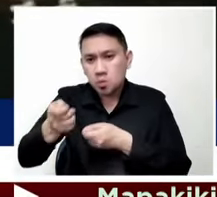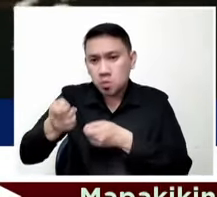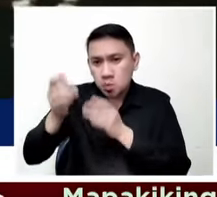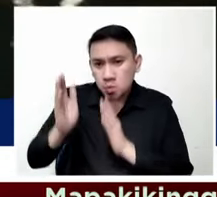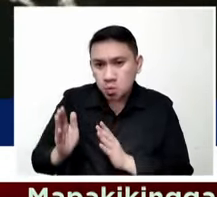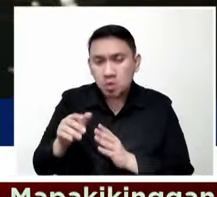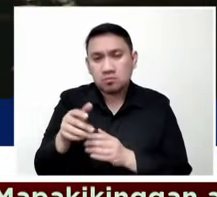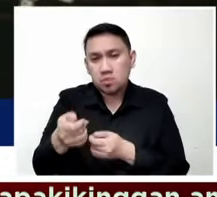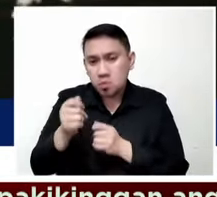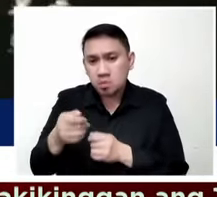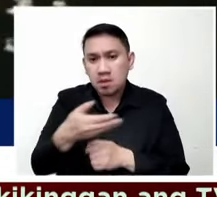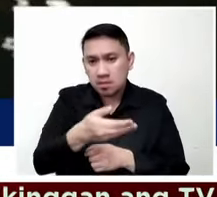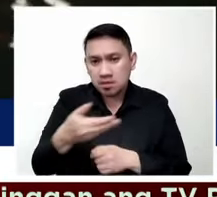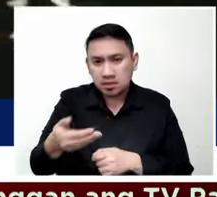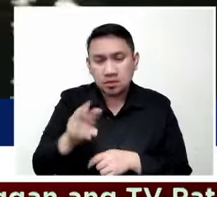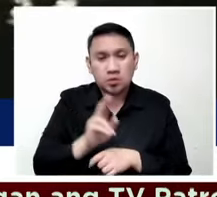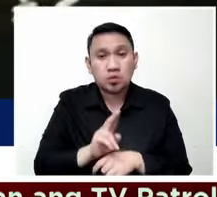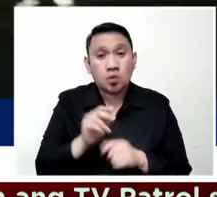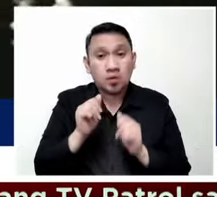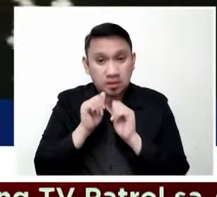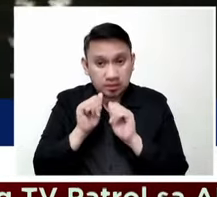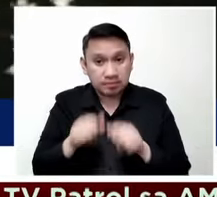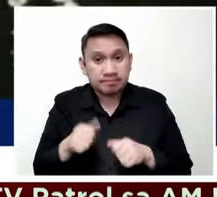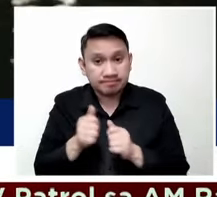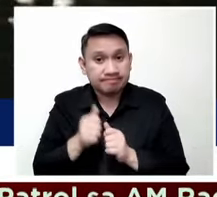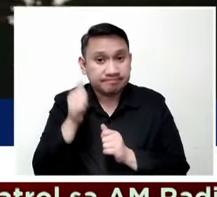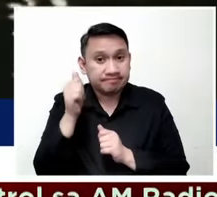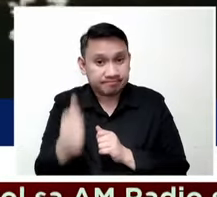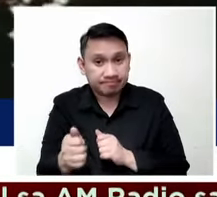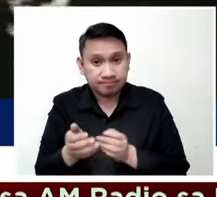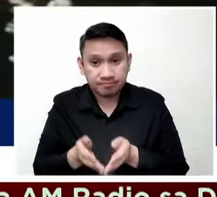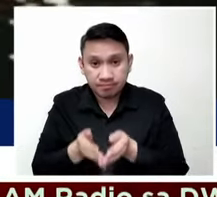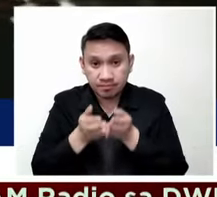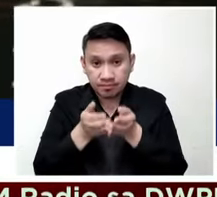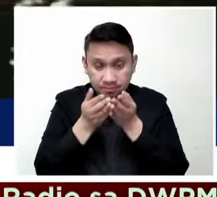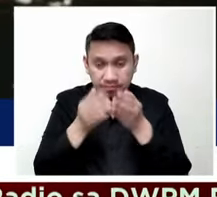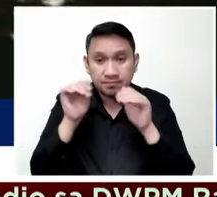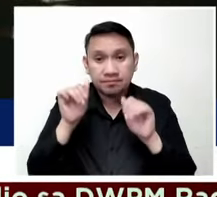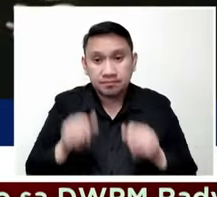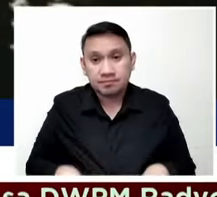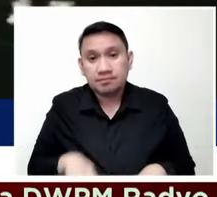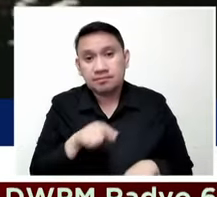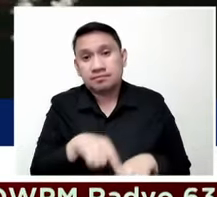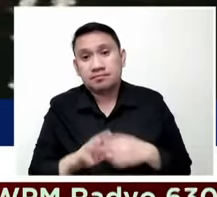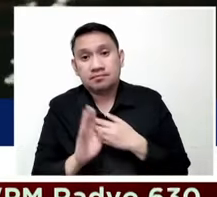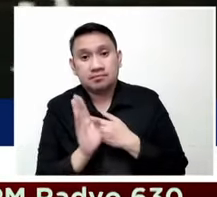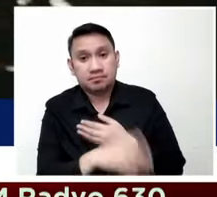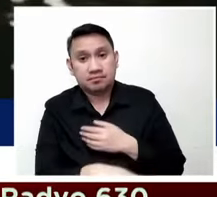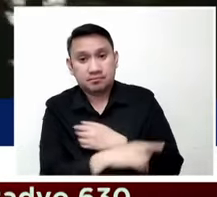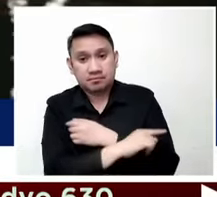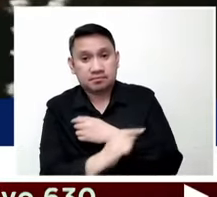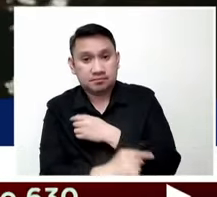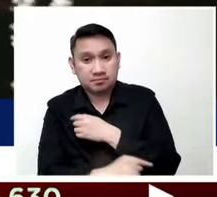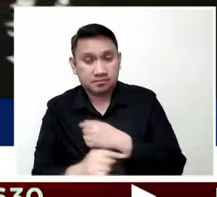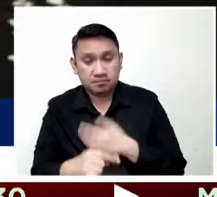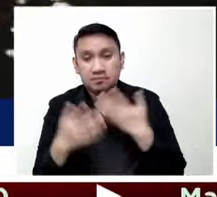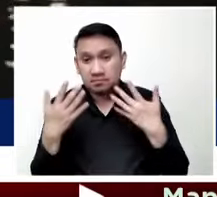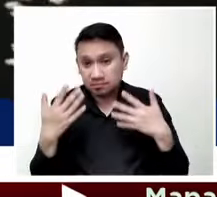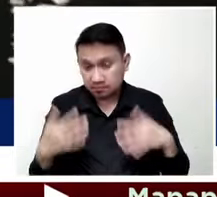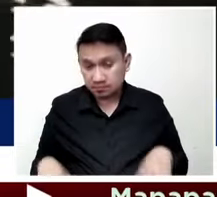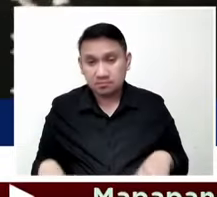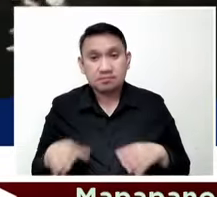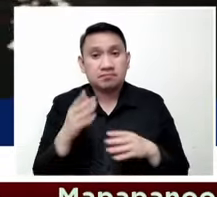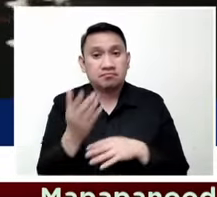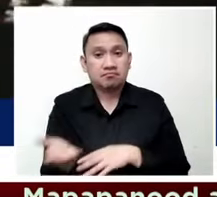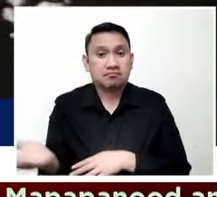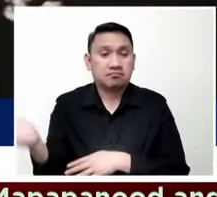ng mas malayo. Sinimulan na nga itong gamitin at nakabalik na kami dito sa Zambales matapos ang isang araw na paglalayag at pangingisda